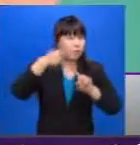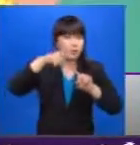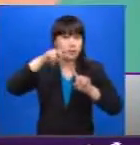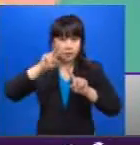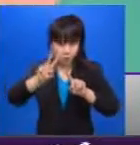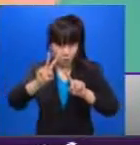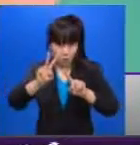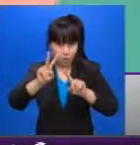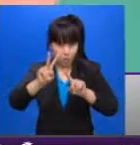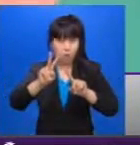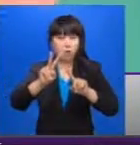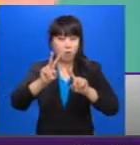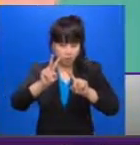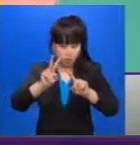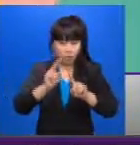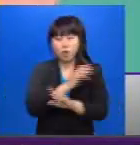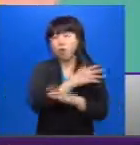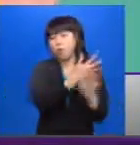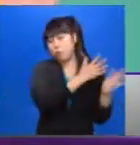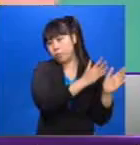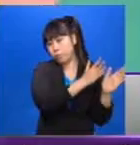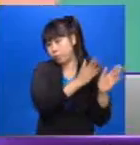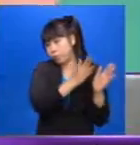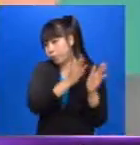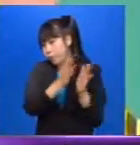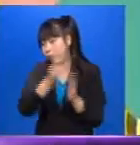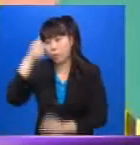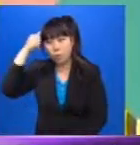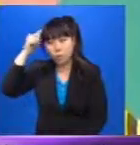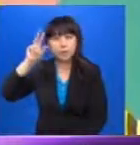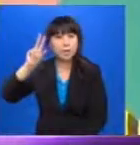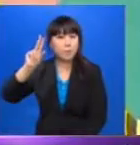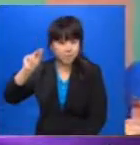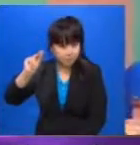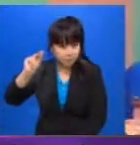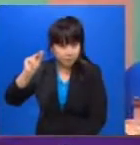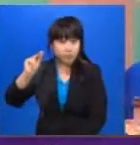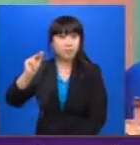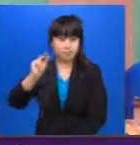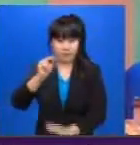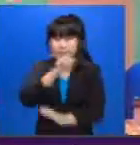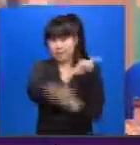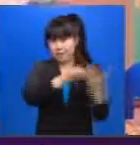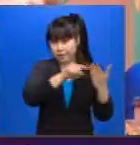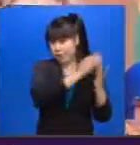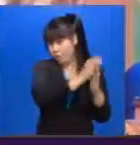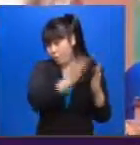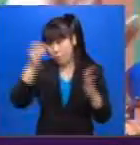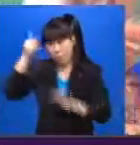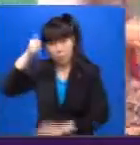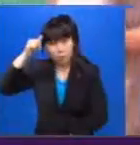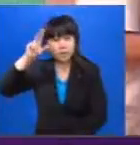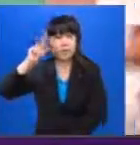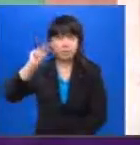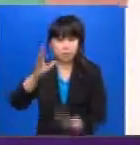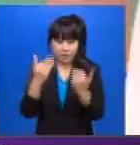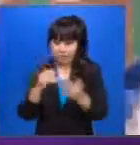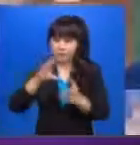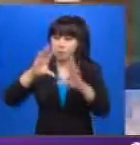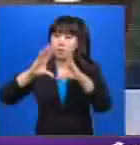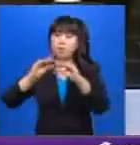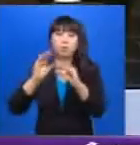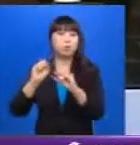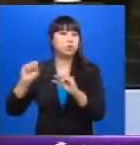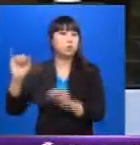ารถทำให้เกิดการประชุมสภาผู้แทนราษฎรภายใน30วันนับตั้งแต่วันเลือกตั้งเพื่อ นำไปสู่การจัดตั้งคณะรัฐมนตรีชุด